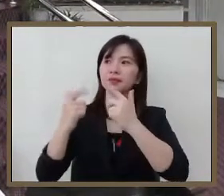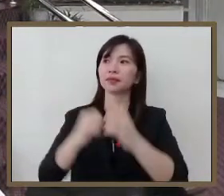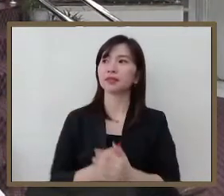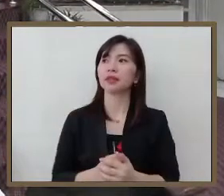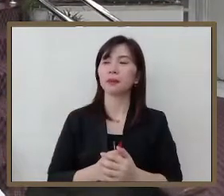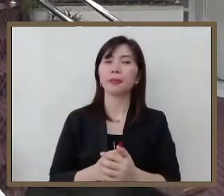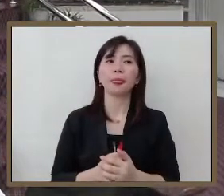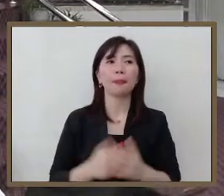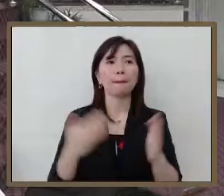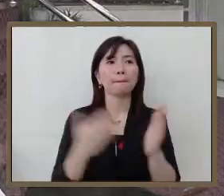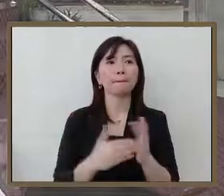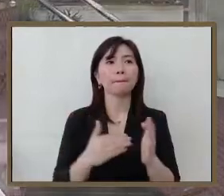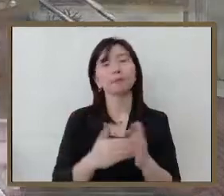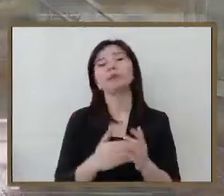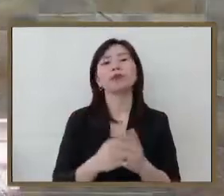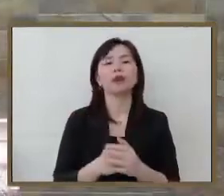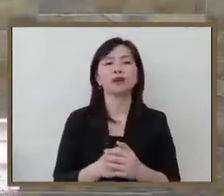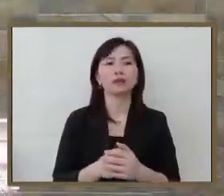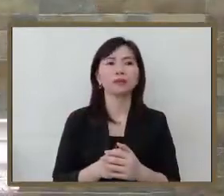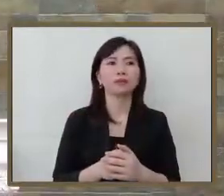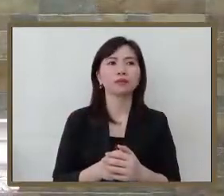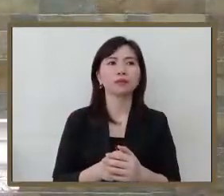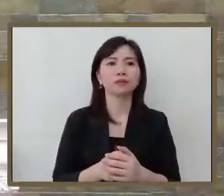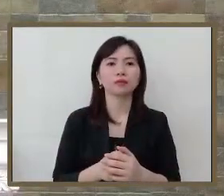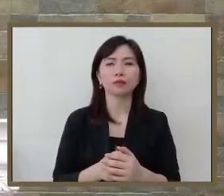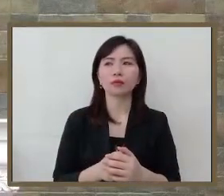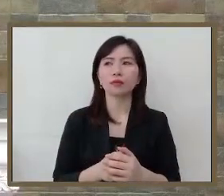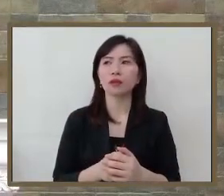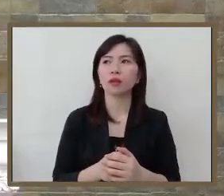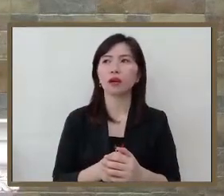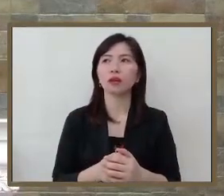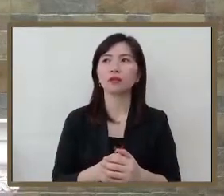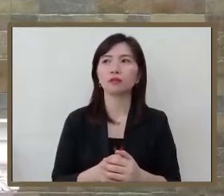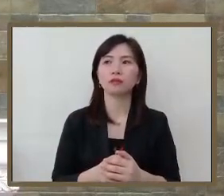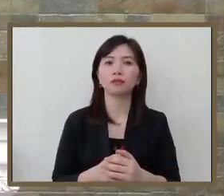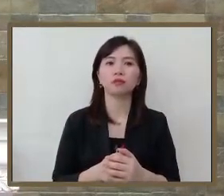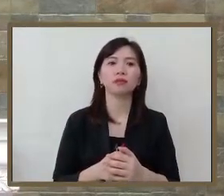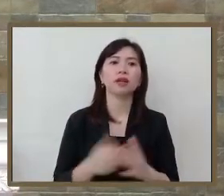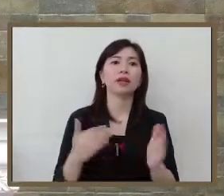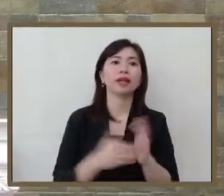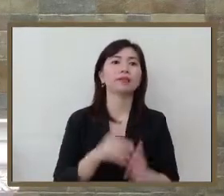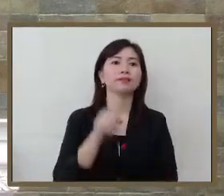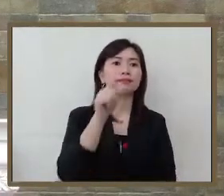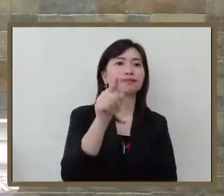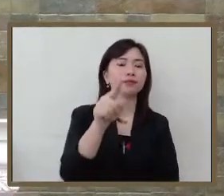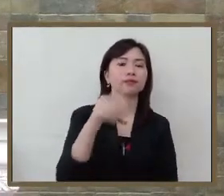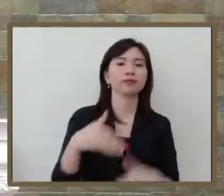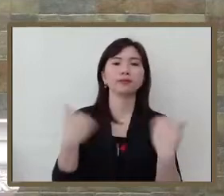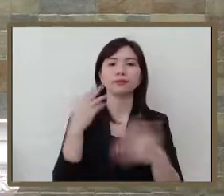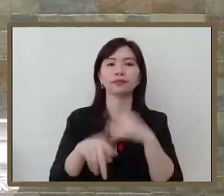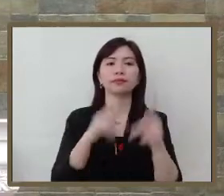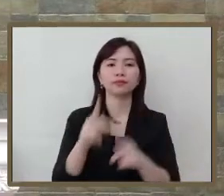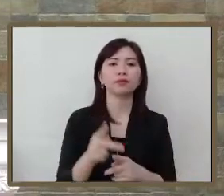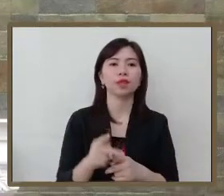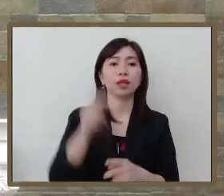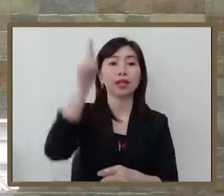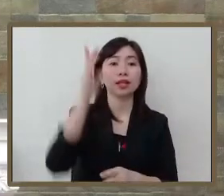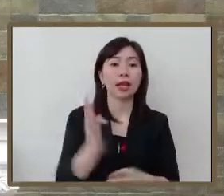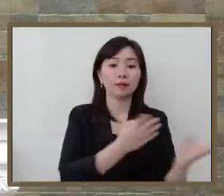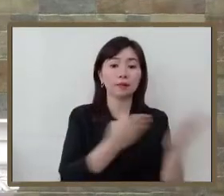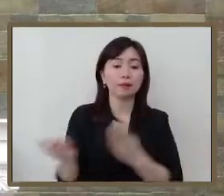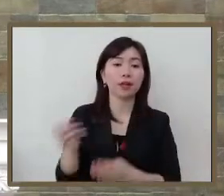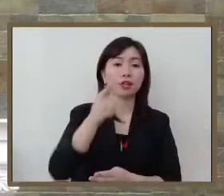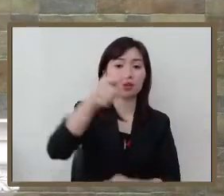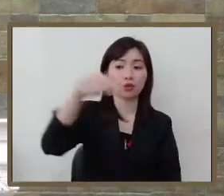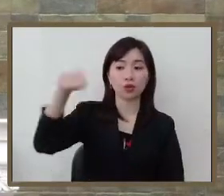Nais ko po ipaalala sa inyo as I end this message. Ikaw na dinala ng Panginoon sa Third